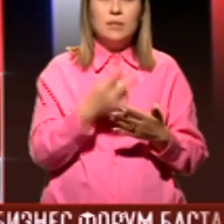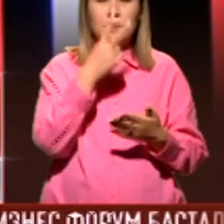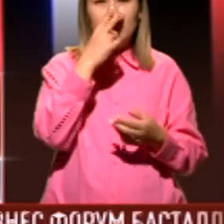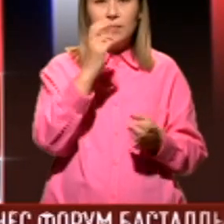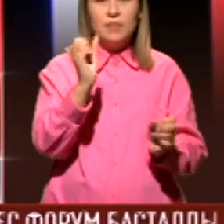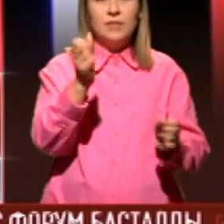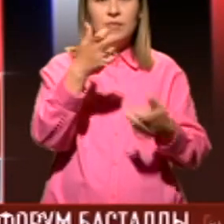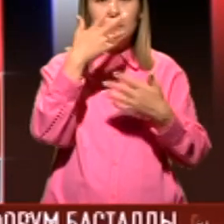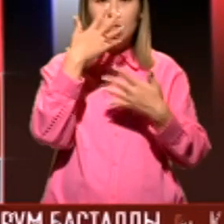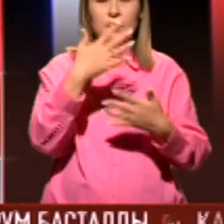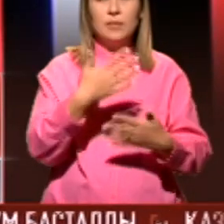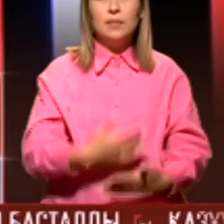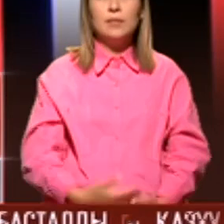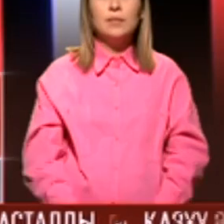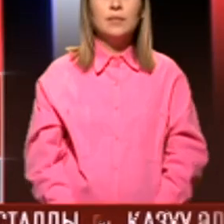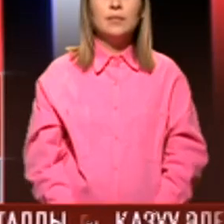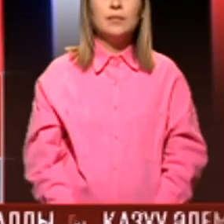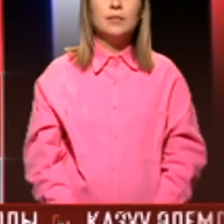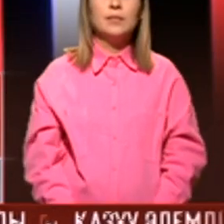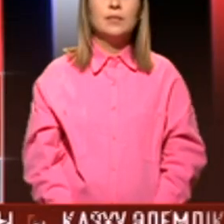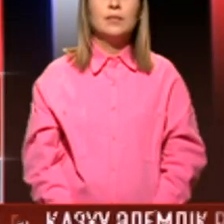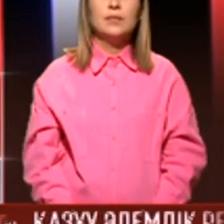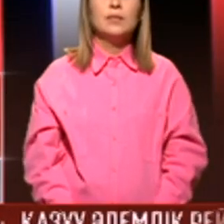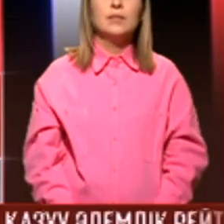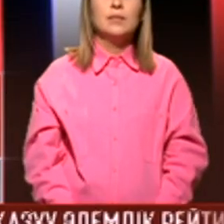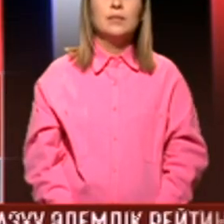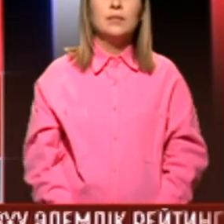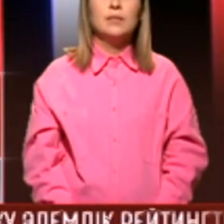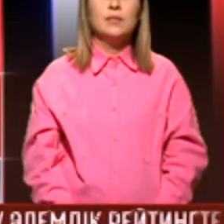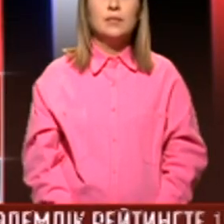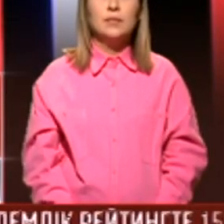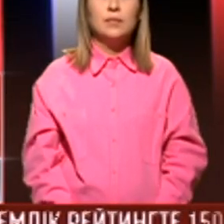экранға. Енді